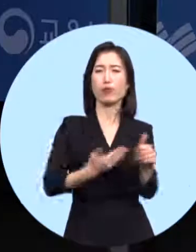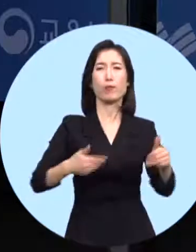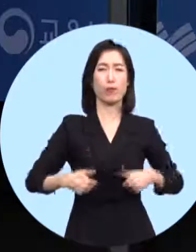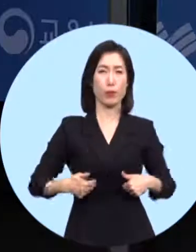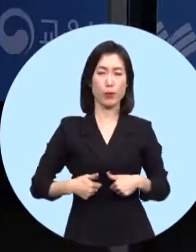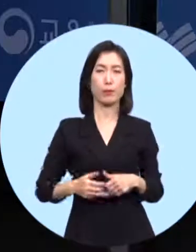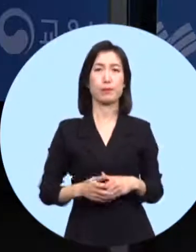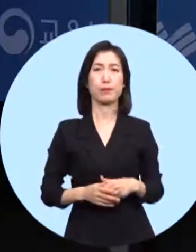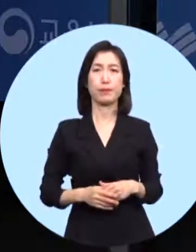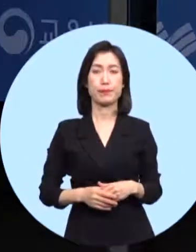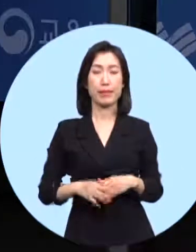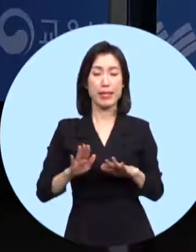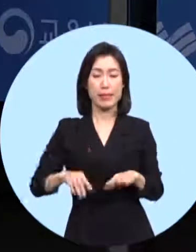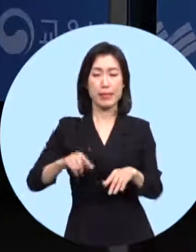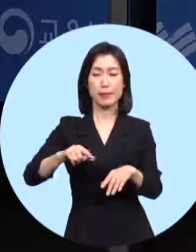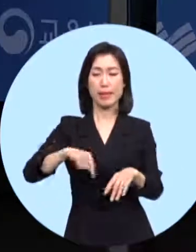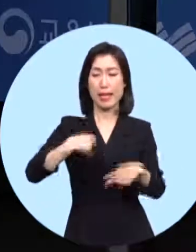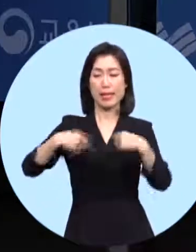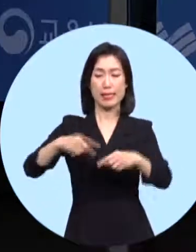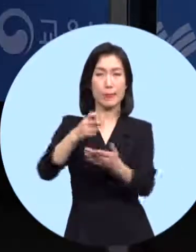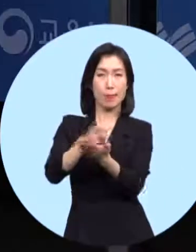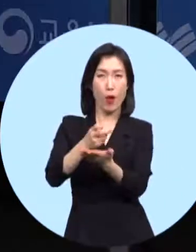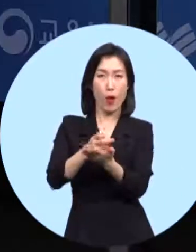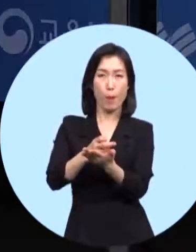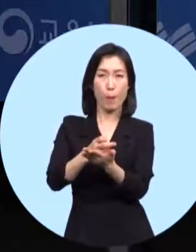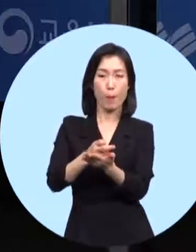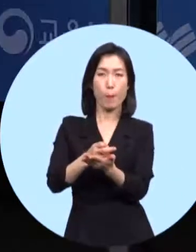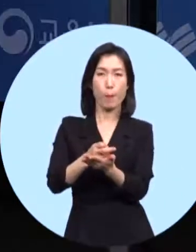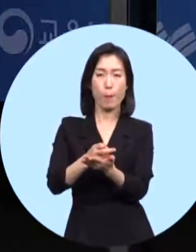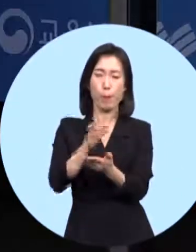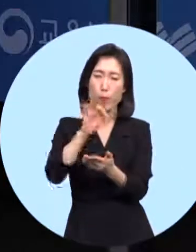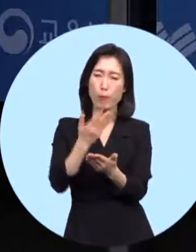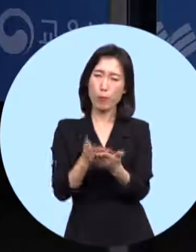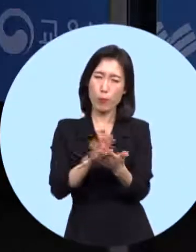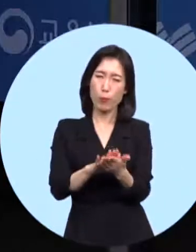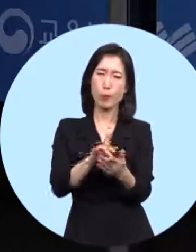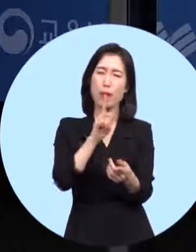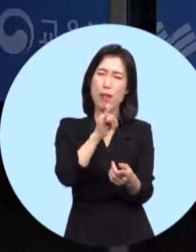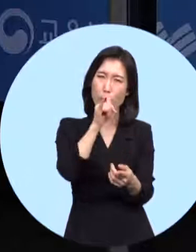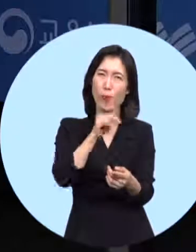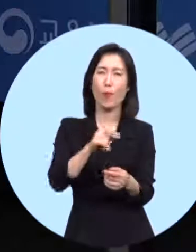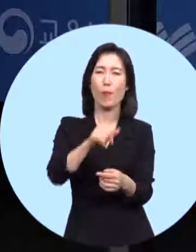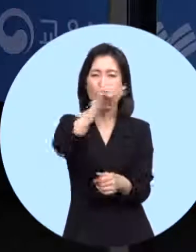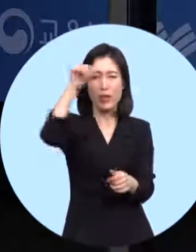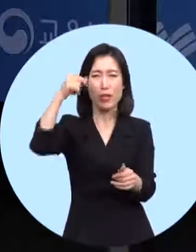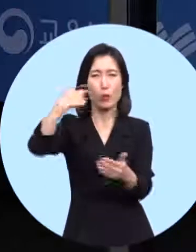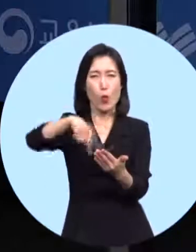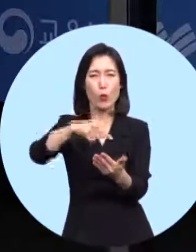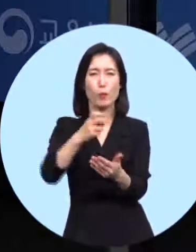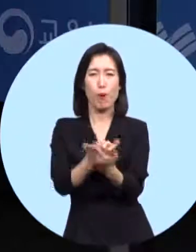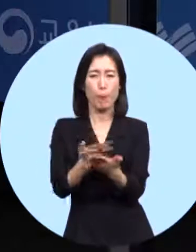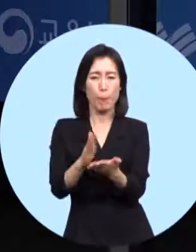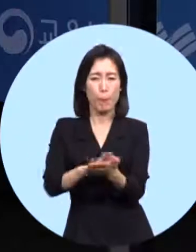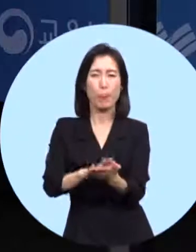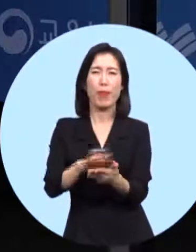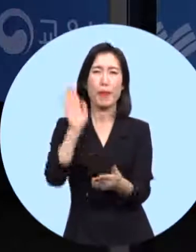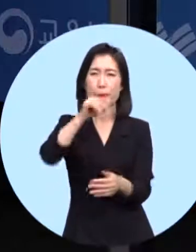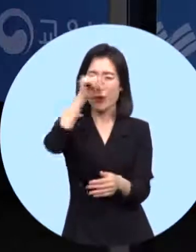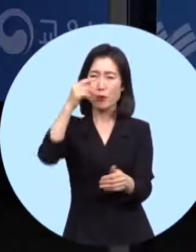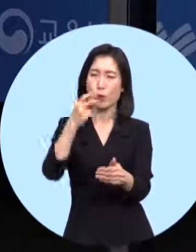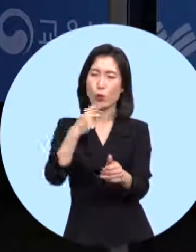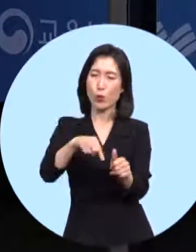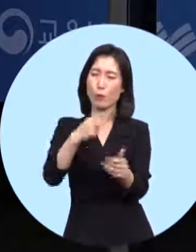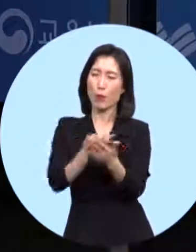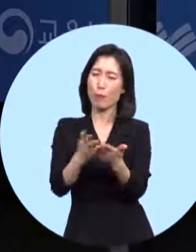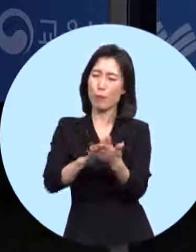지금 자치법의 전부 개정에 관한 얘기도 있고, 평생교육의 개정에 관한 얘기도, 평생교육법의 개정에